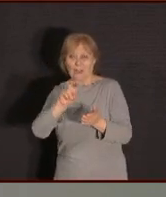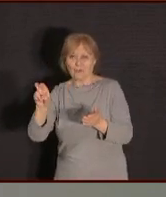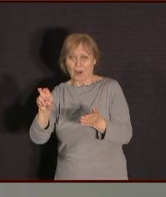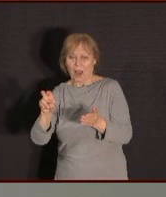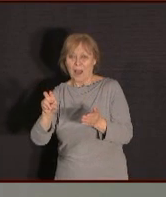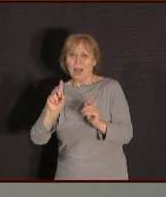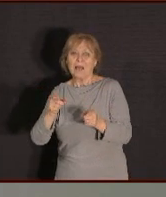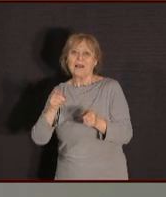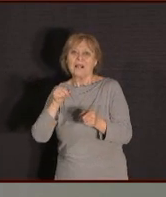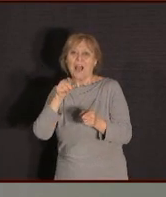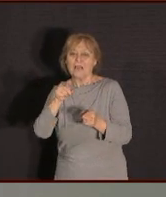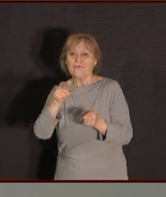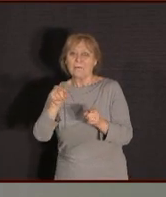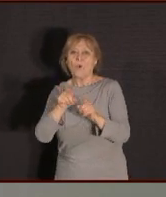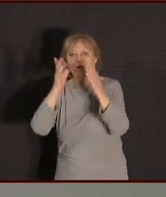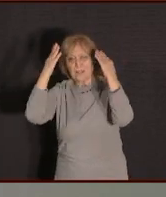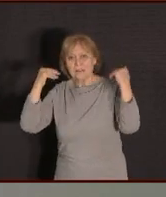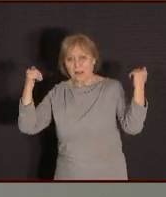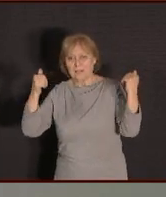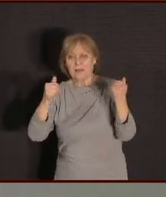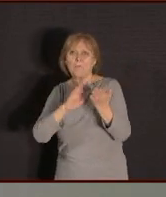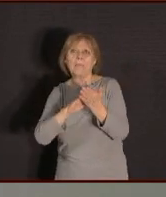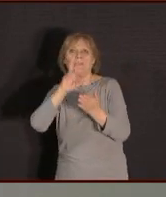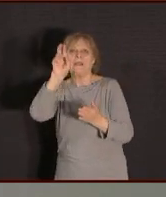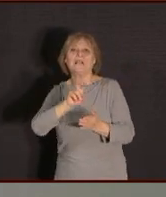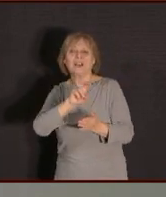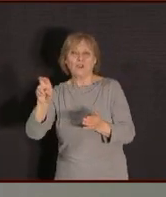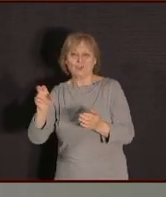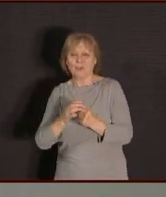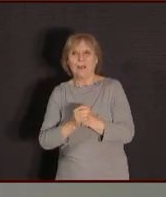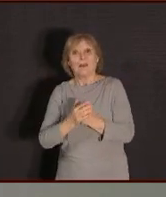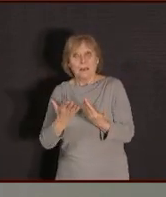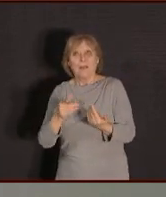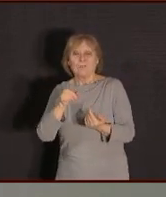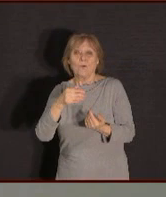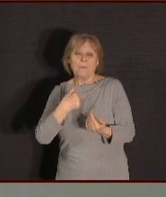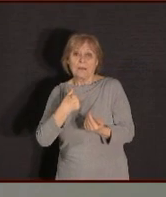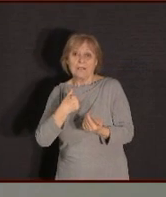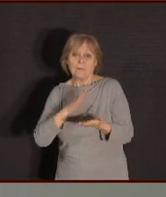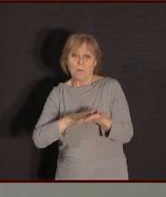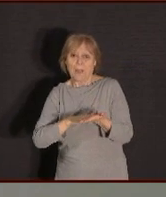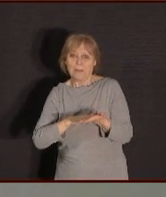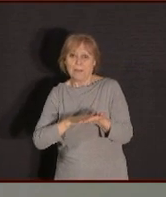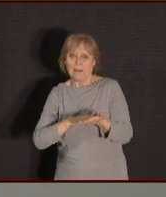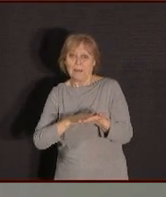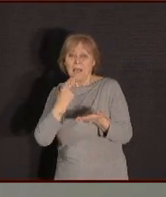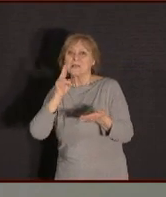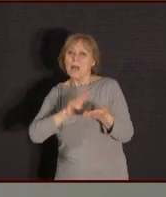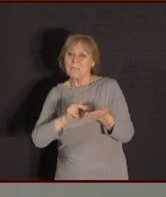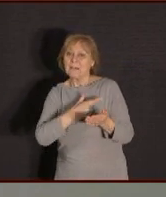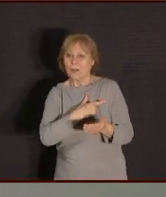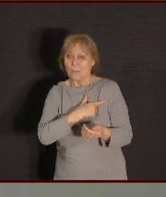v telenovnici pomeni križ? Mi pomeni predvsem znamenje